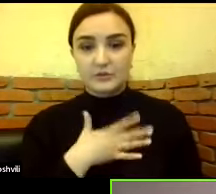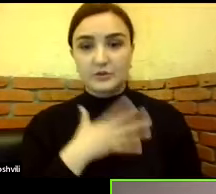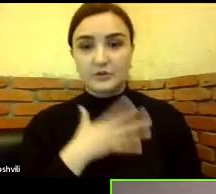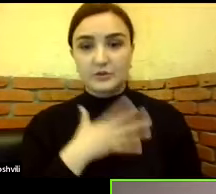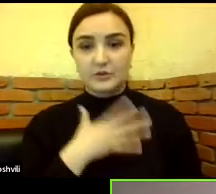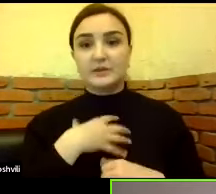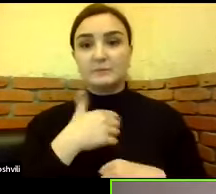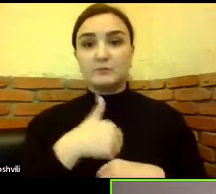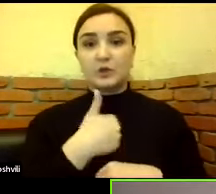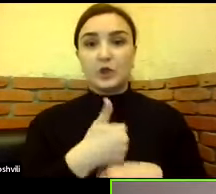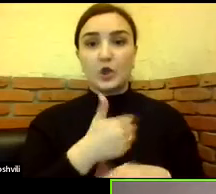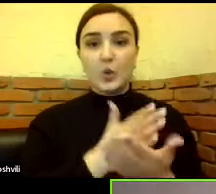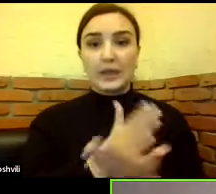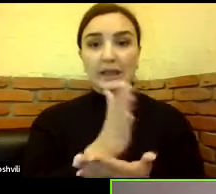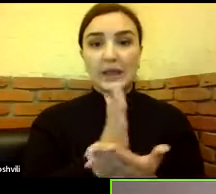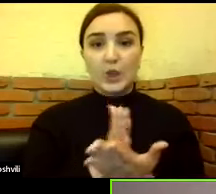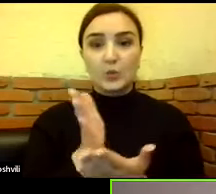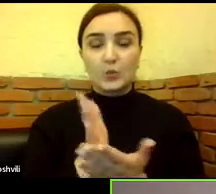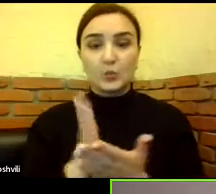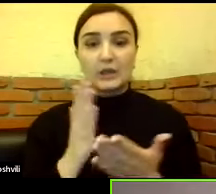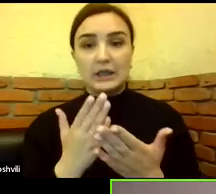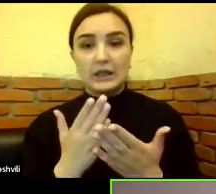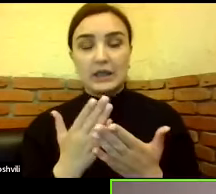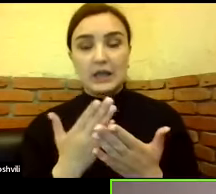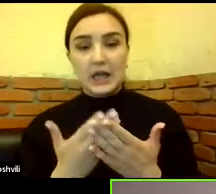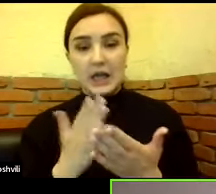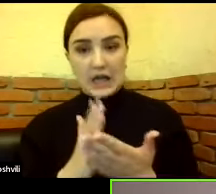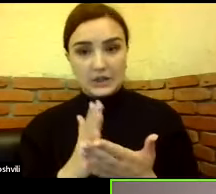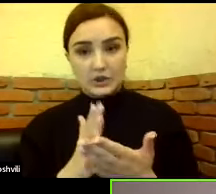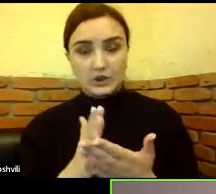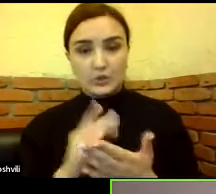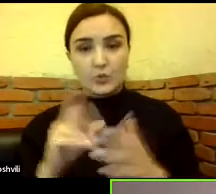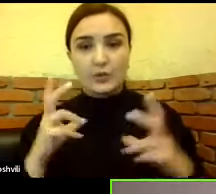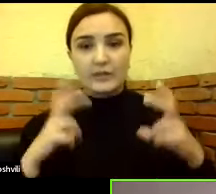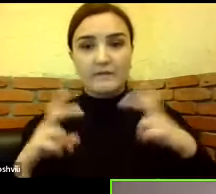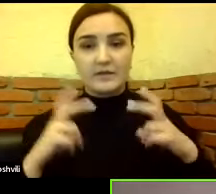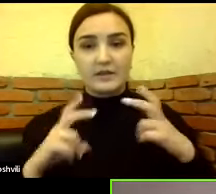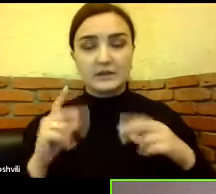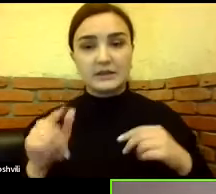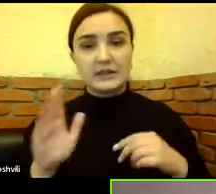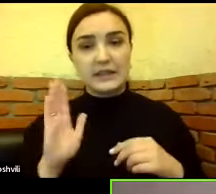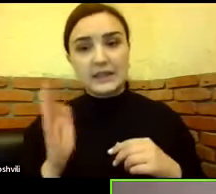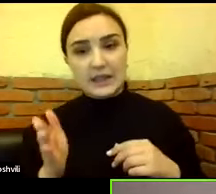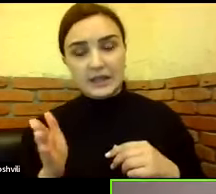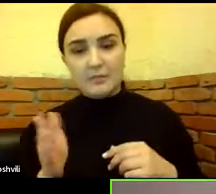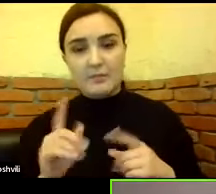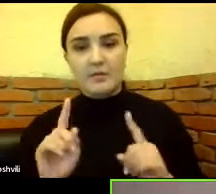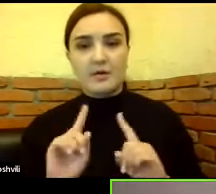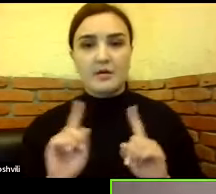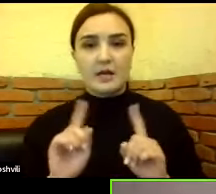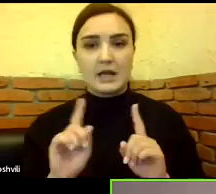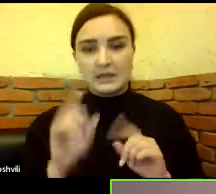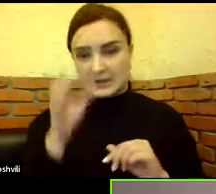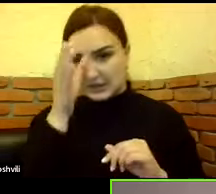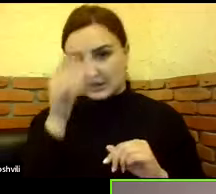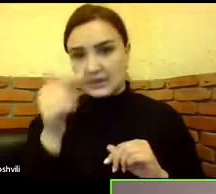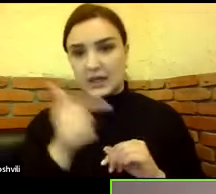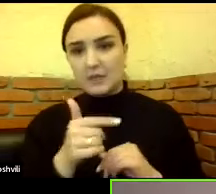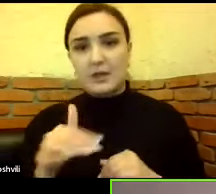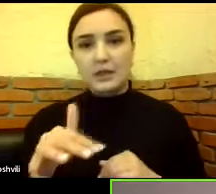გახდა, რომ თუნდაც უნივერსიტეტი იქნება რაღაც საგანმანათლებლო